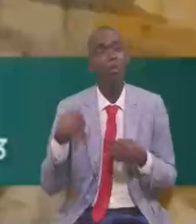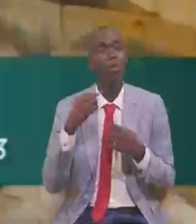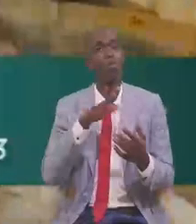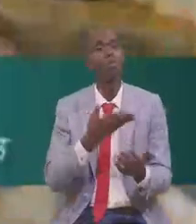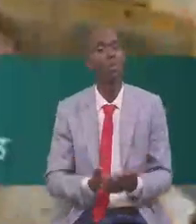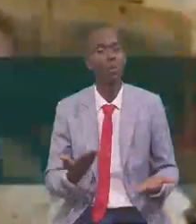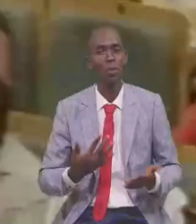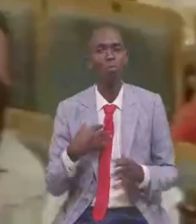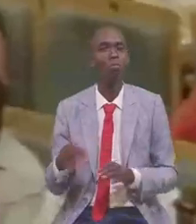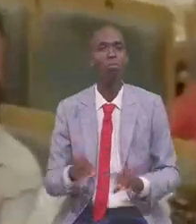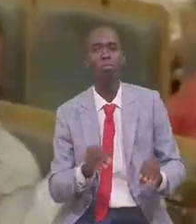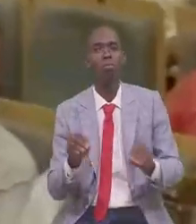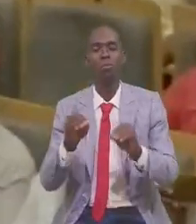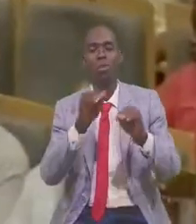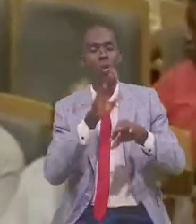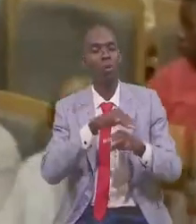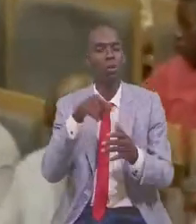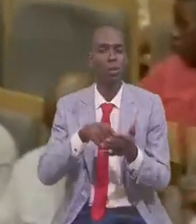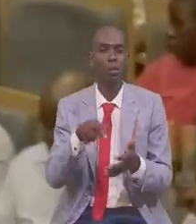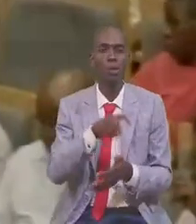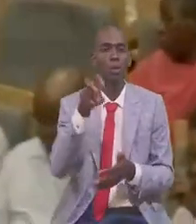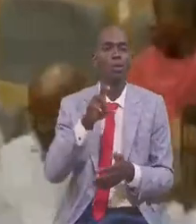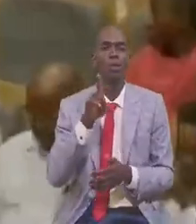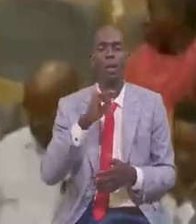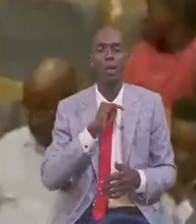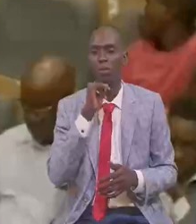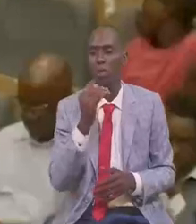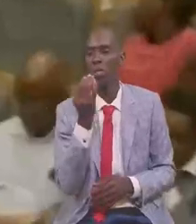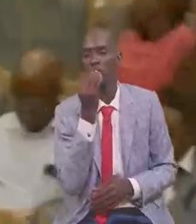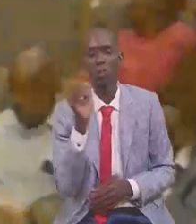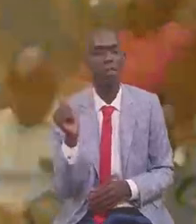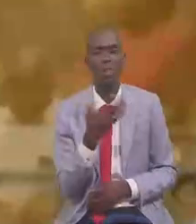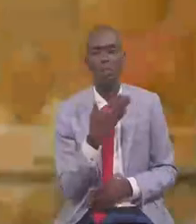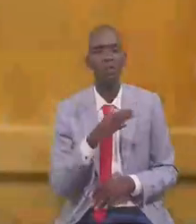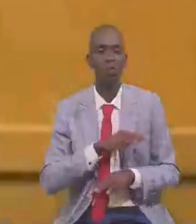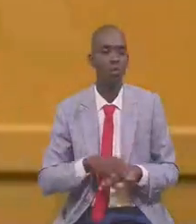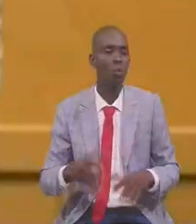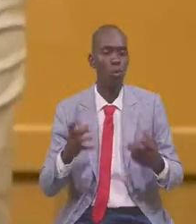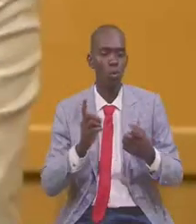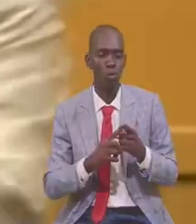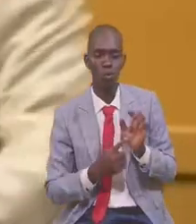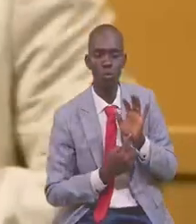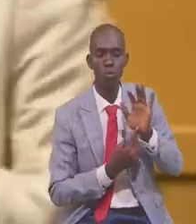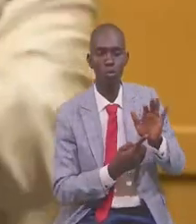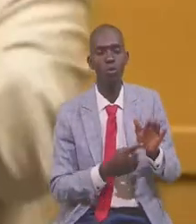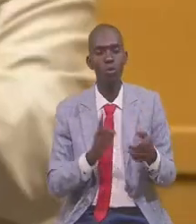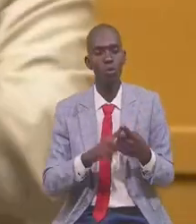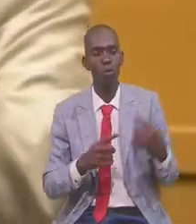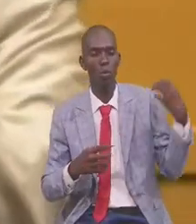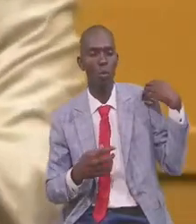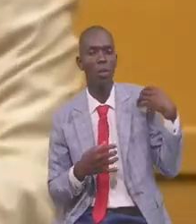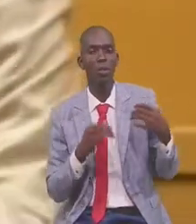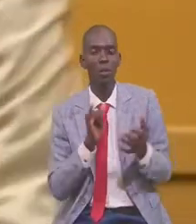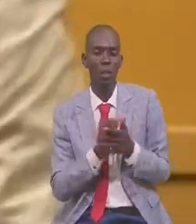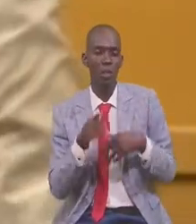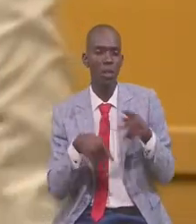et nous sommes dans ce voyage-là, tu n'as rien mangé depuis. Tu ne veux même pas donner à Élisée type de